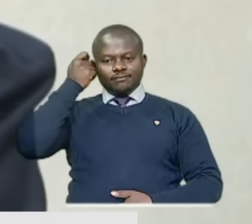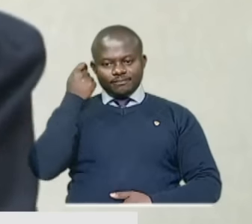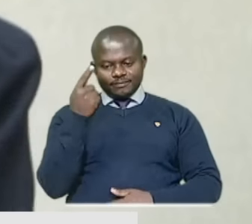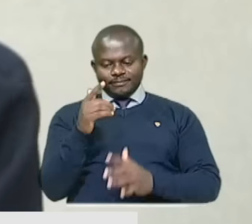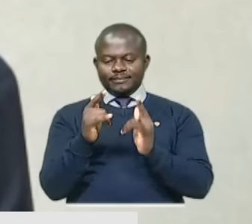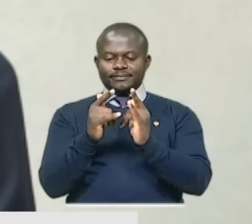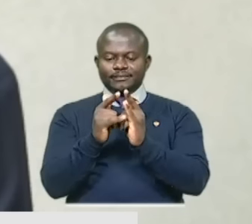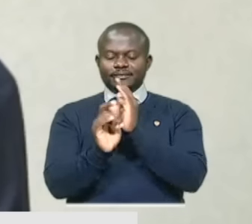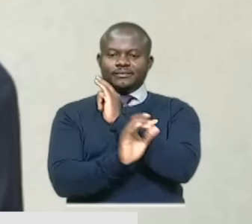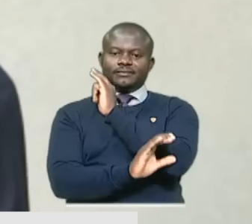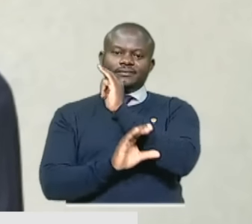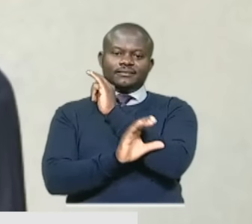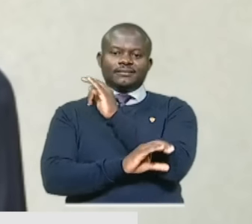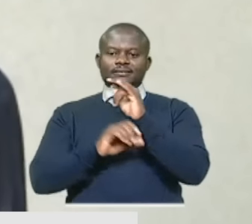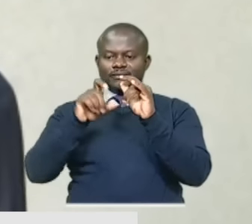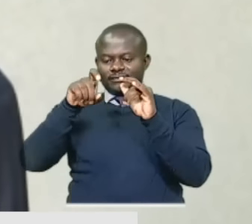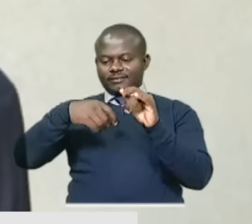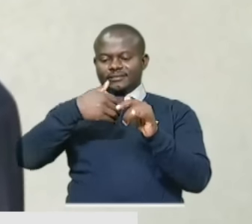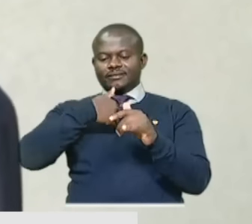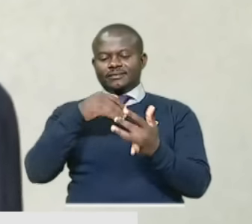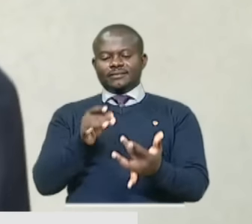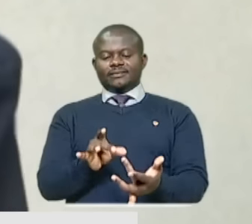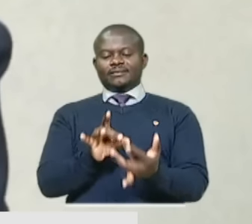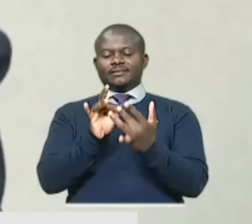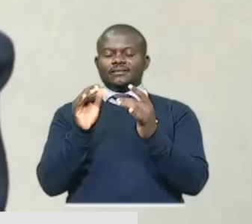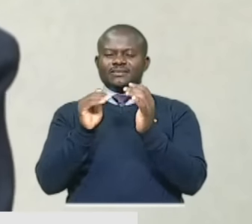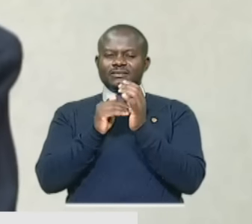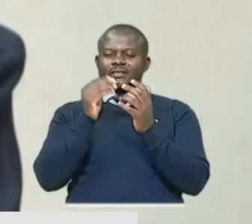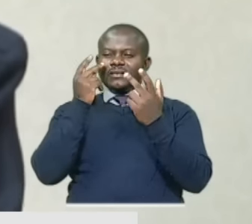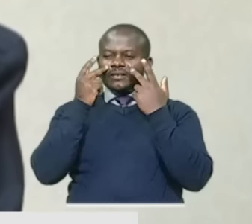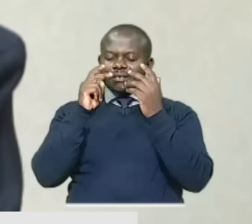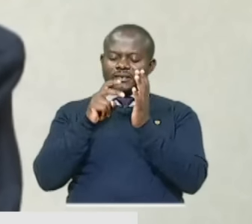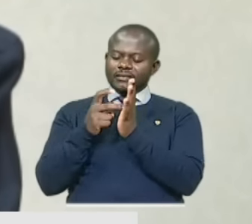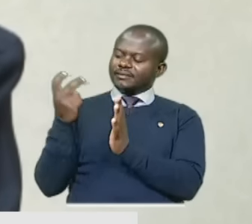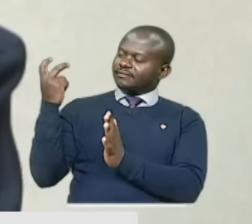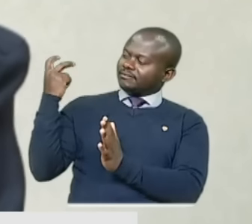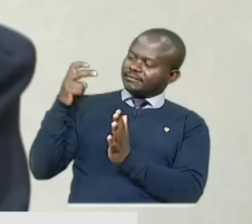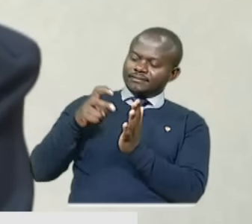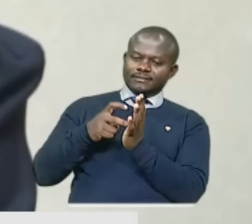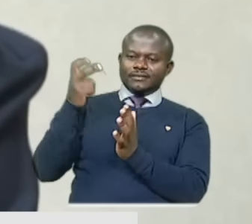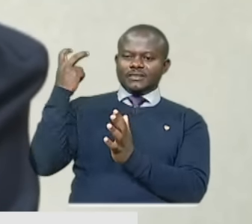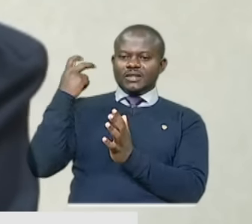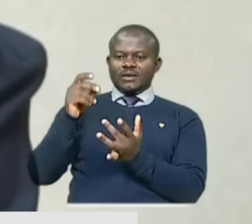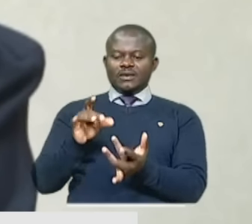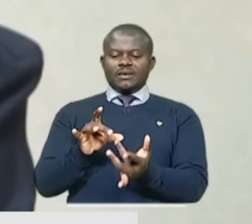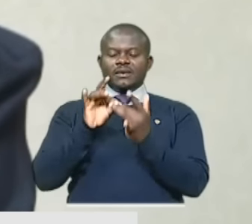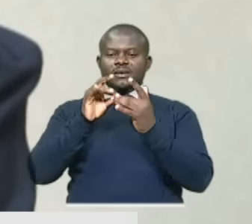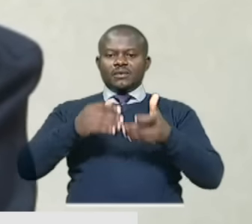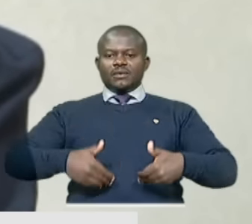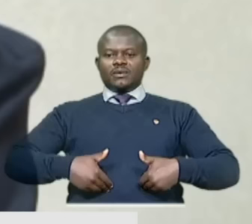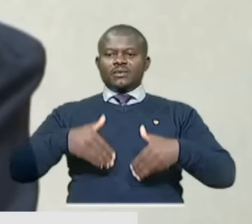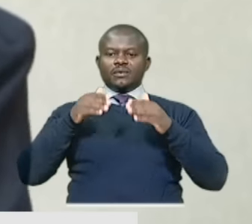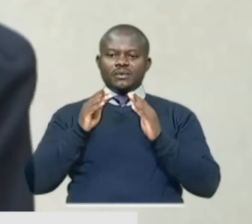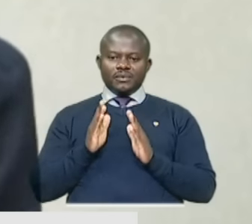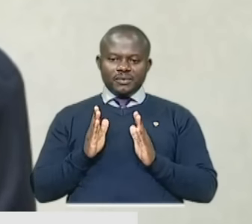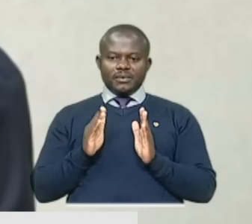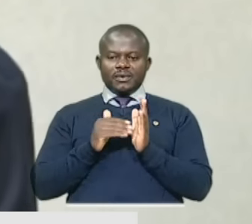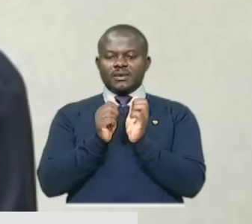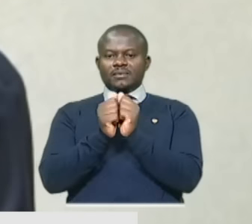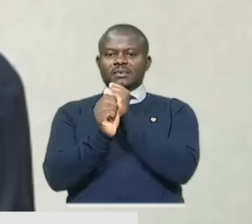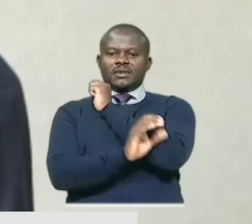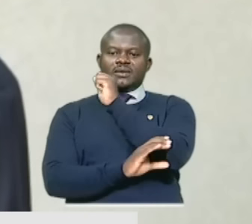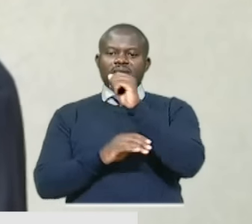mushyikirano noneho ugomba kugira umwihariko wo gusubiza amaso inyuma ukareba umwihariko w'urubyiruko n'igihugu